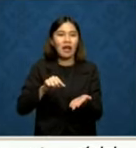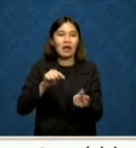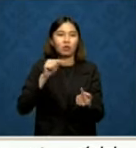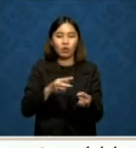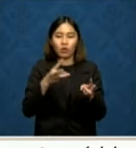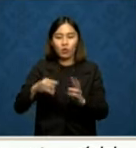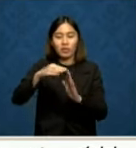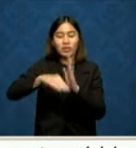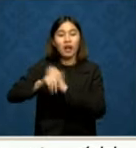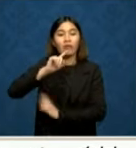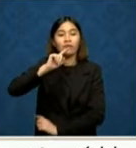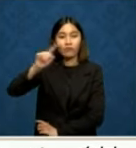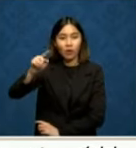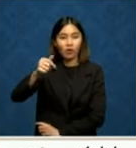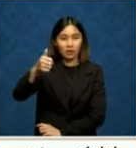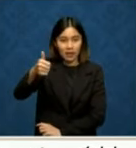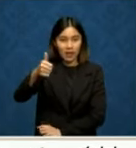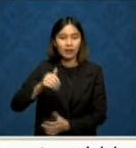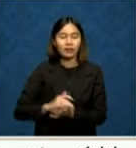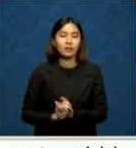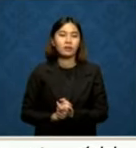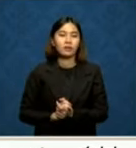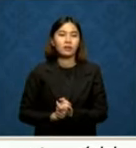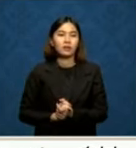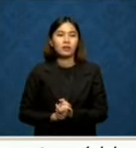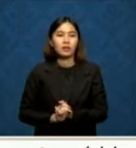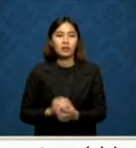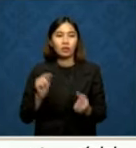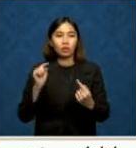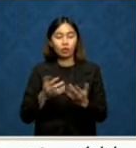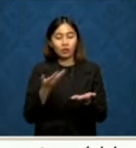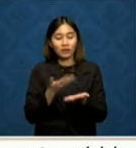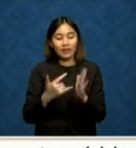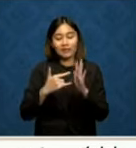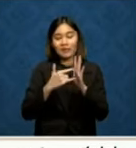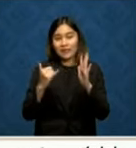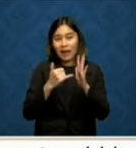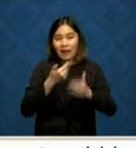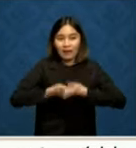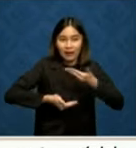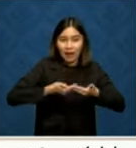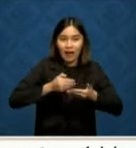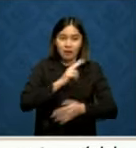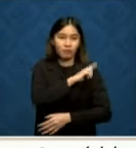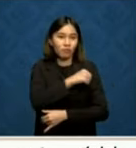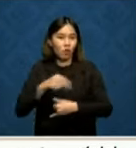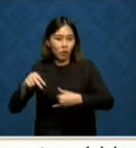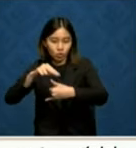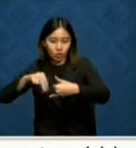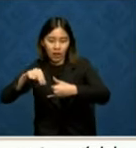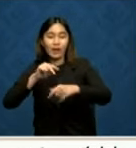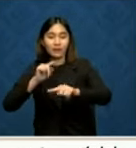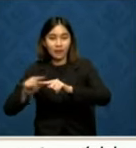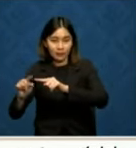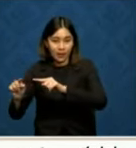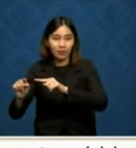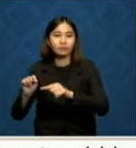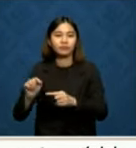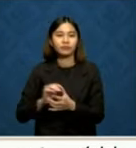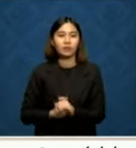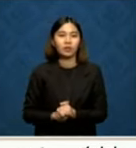้กลไกลร้องเรียนนะคะแม้ กทงเรองราคายา้วก็ค่ารัษาพยาบาลเพรนั้นเป็น